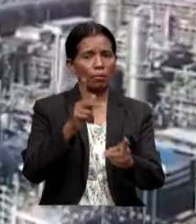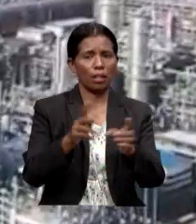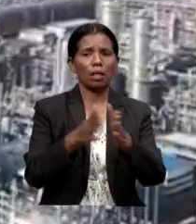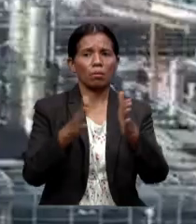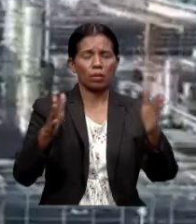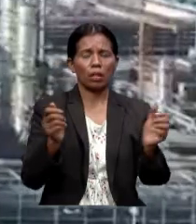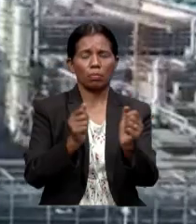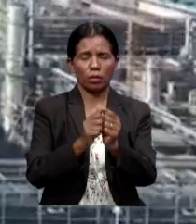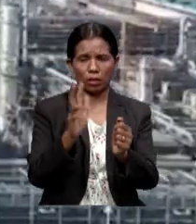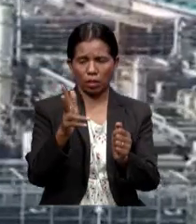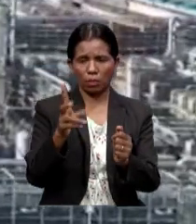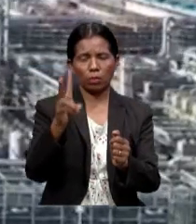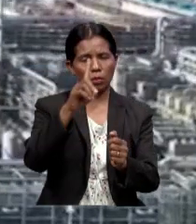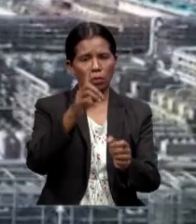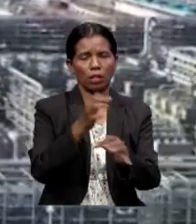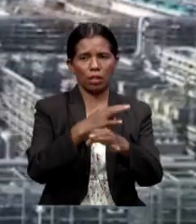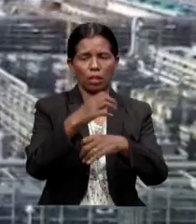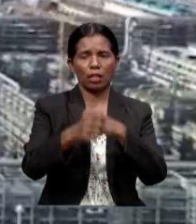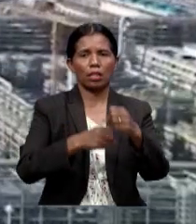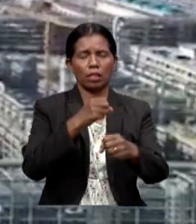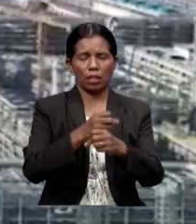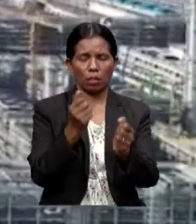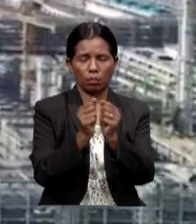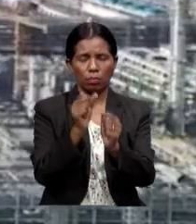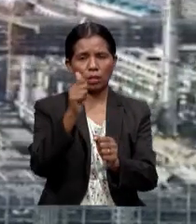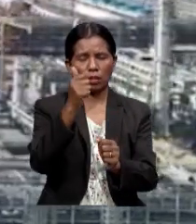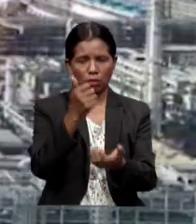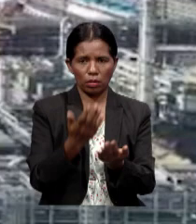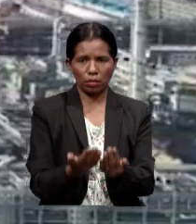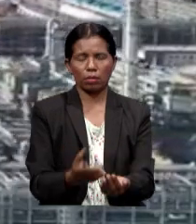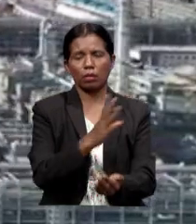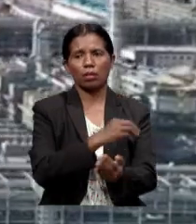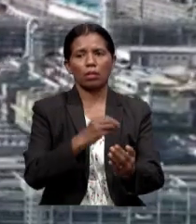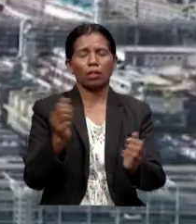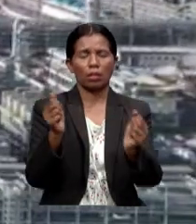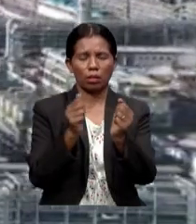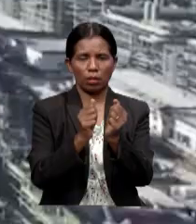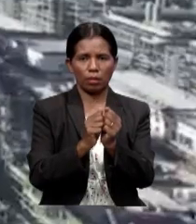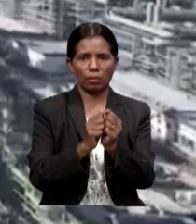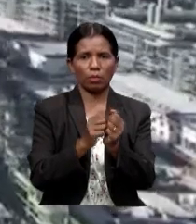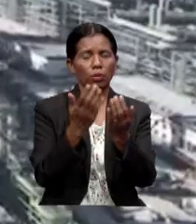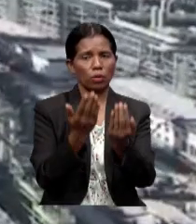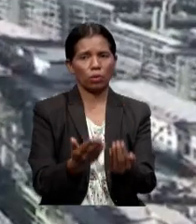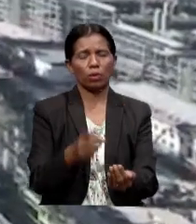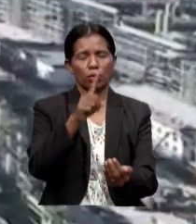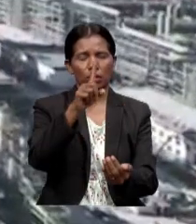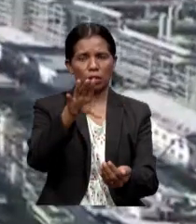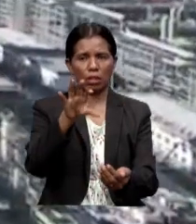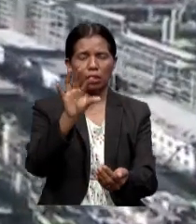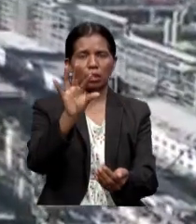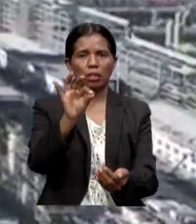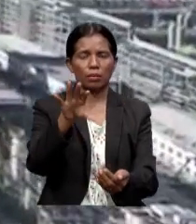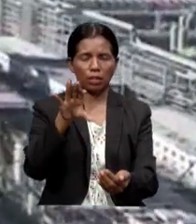tolur resin rua no produsaun anual liu tonelada sanulu. No kapasidade refinaria total to tonelada atu sia rua nulu